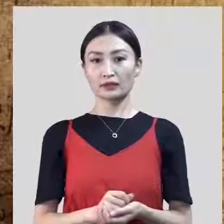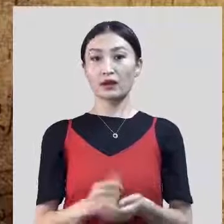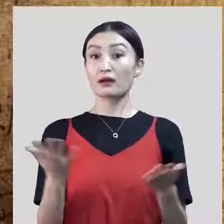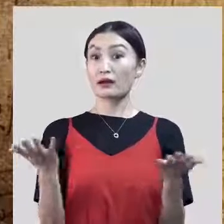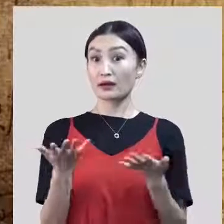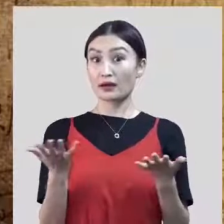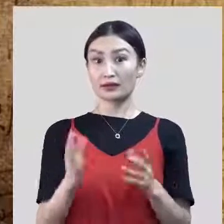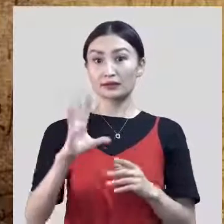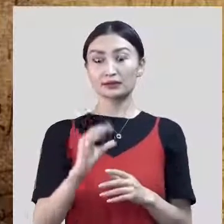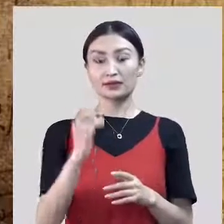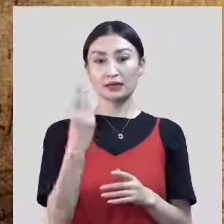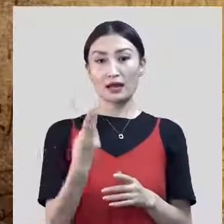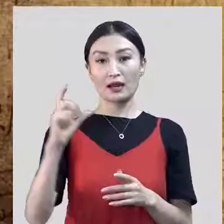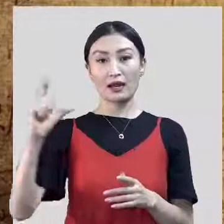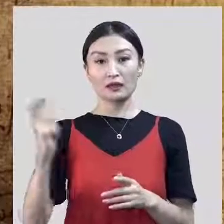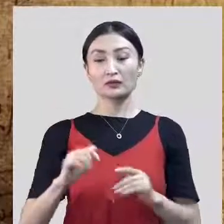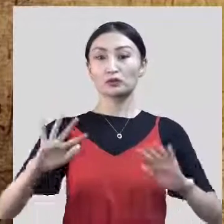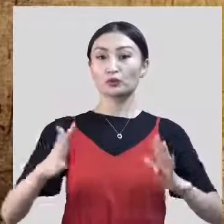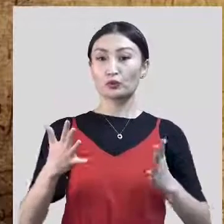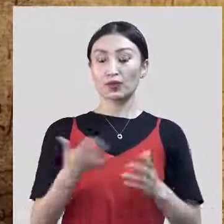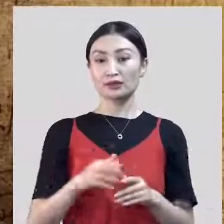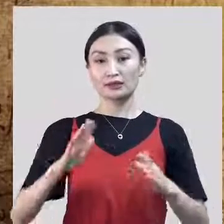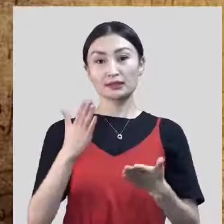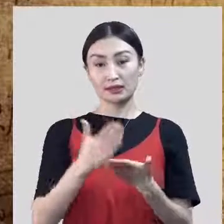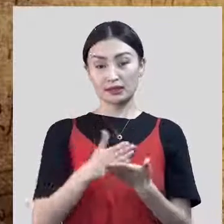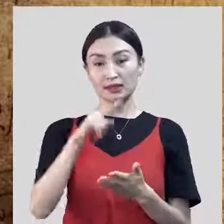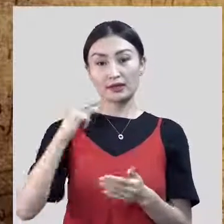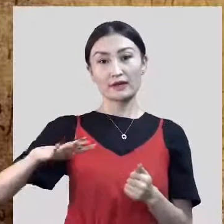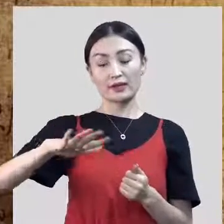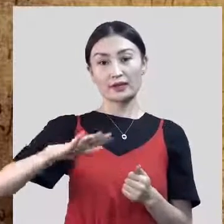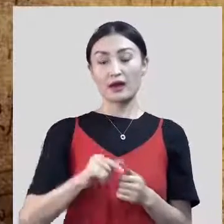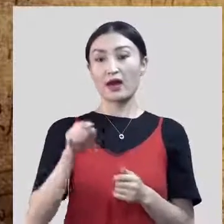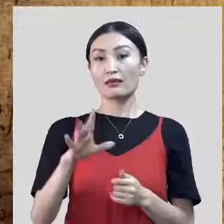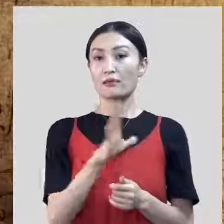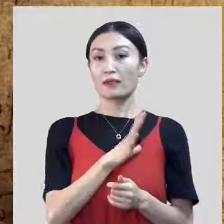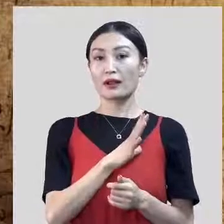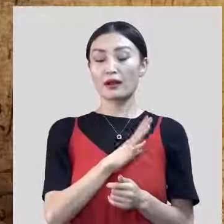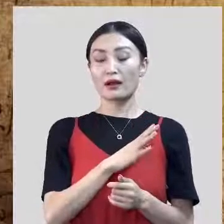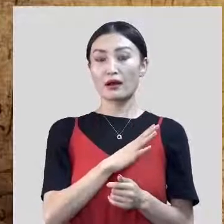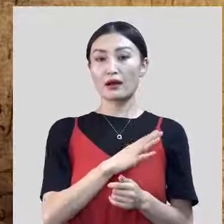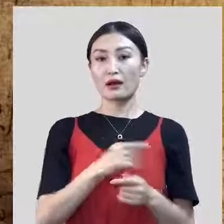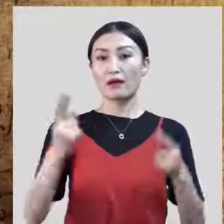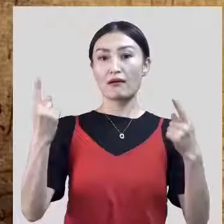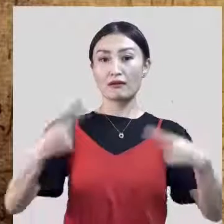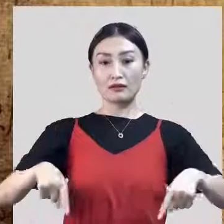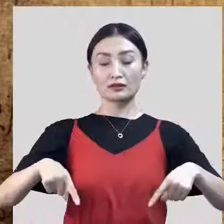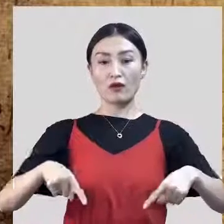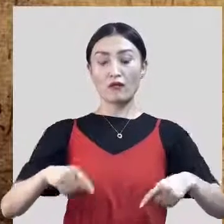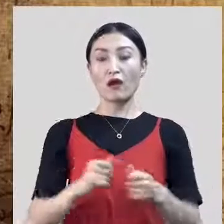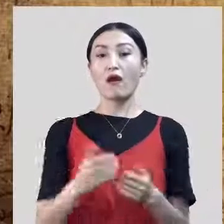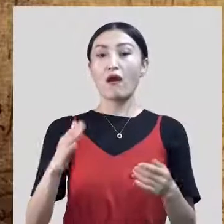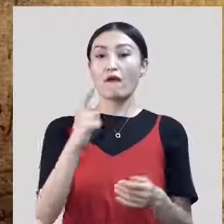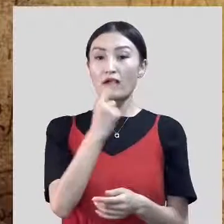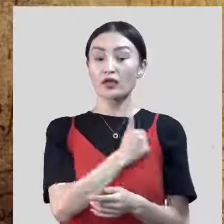какая социально-экономическая ситуация сложилась а в россии она была на грани катастрофы военные